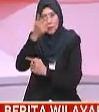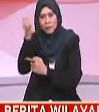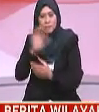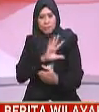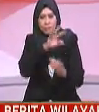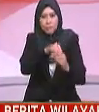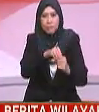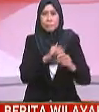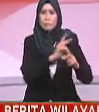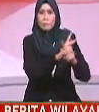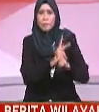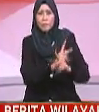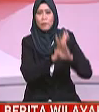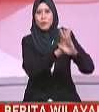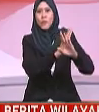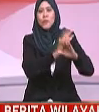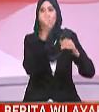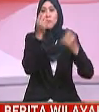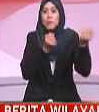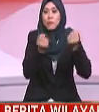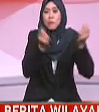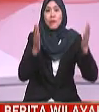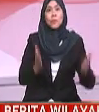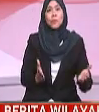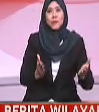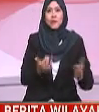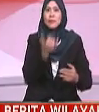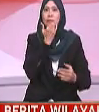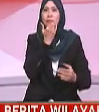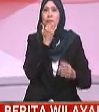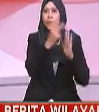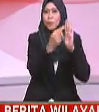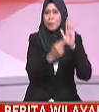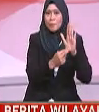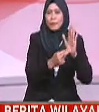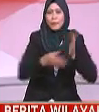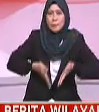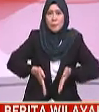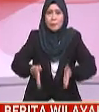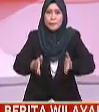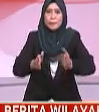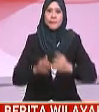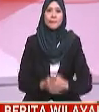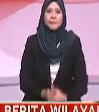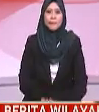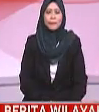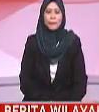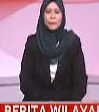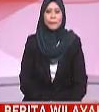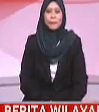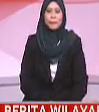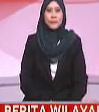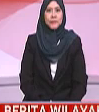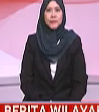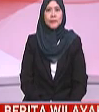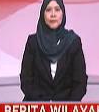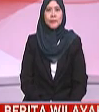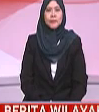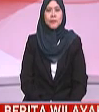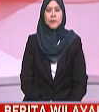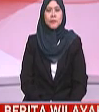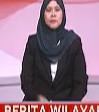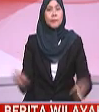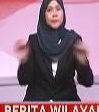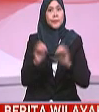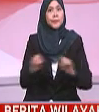sindiket melindungi pemandu-pemandu lori yang menyalahi Undang-Undang Jalan Raya. Tiada